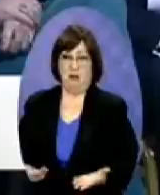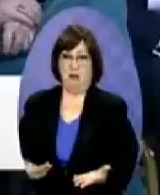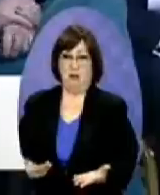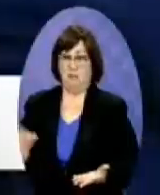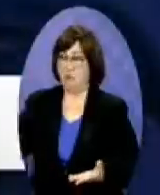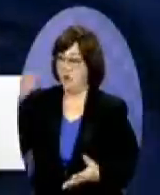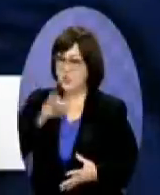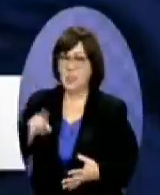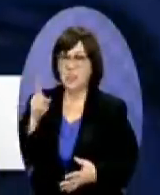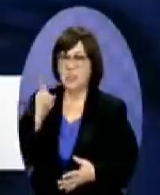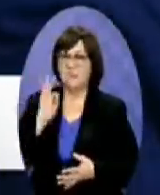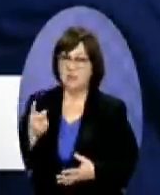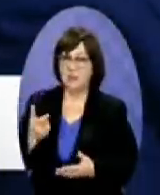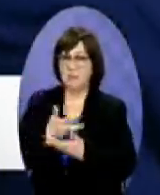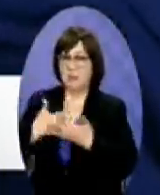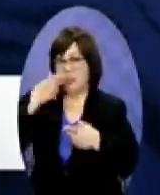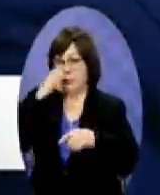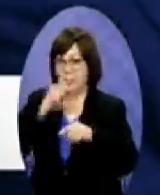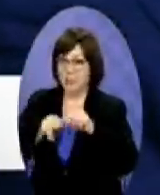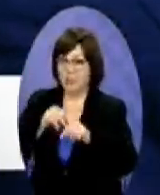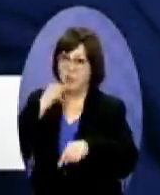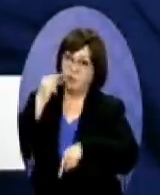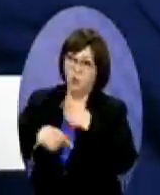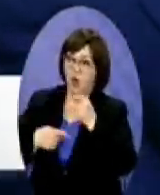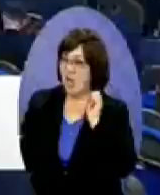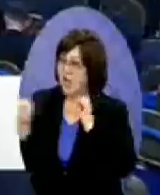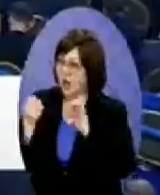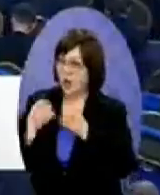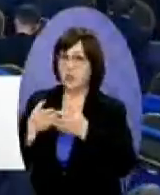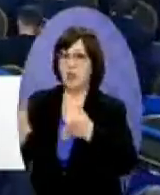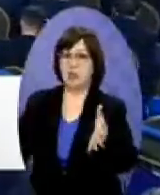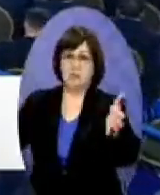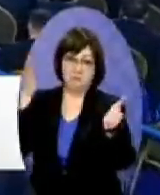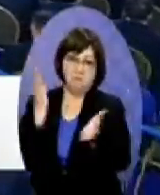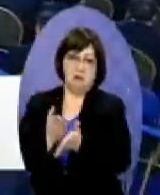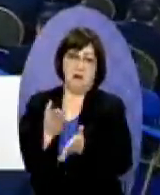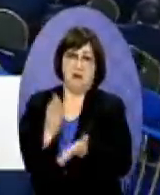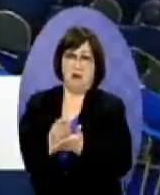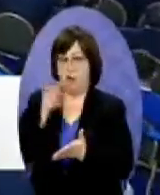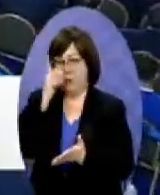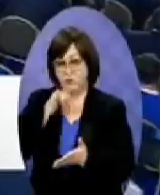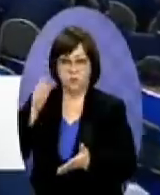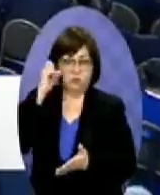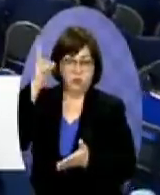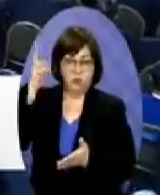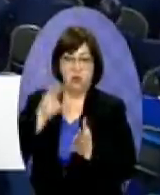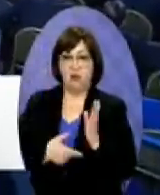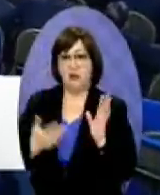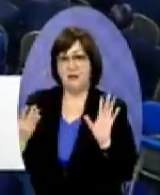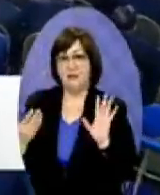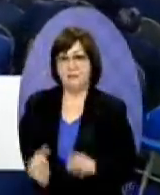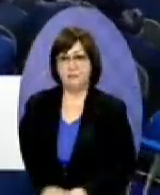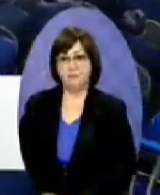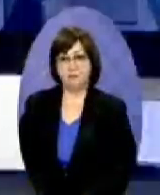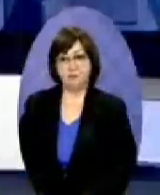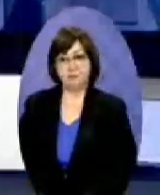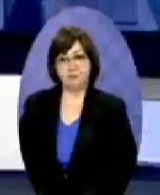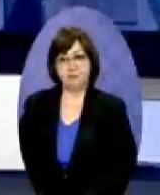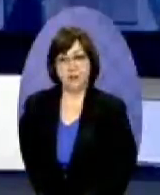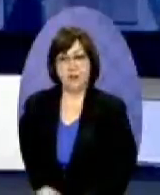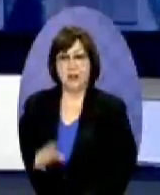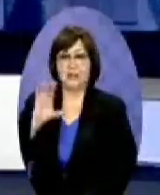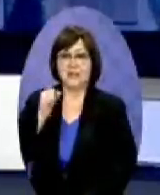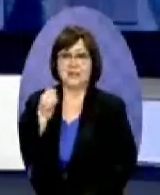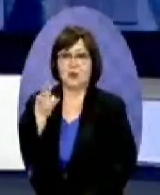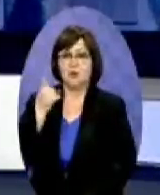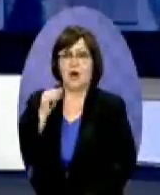Вашингтонтой зэвсгийн хяналтын асуудлаар хилэлцээ хийхэд ямагт одоо нээлттэй байгаа гэдгийг энэ хүлтгэл ихээ уяар онцлон тэмдэглэжээ. Сауди